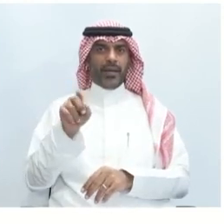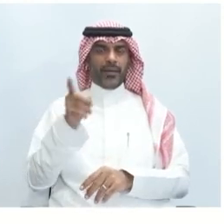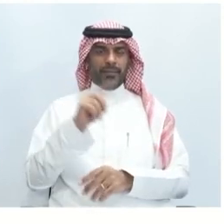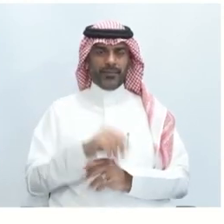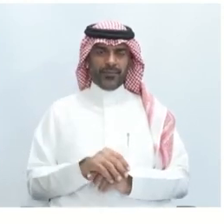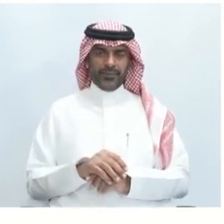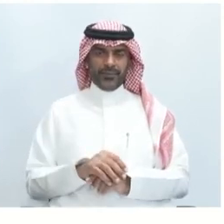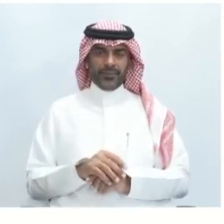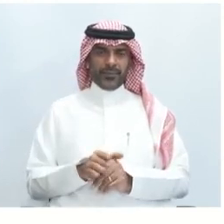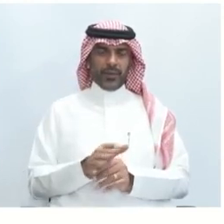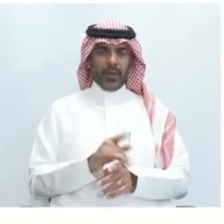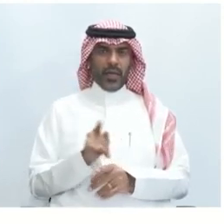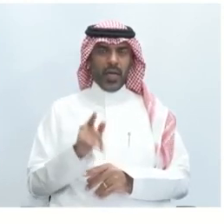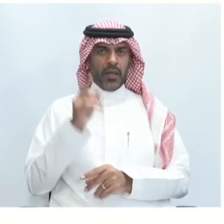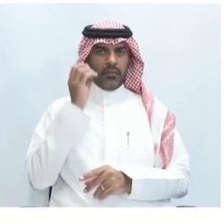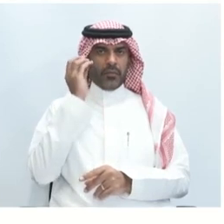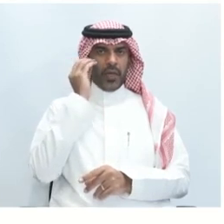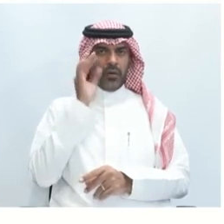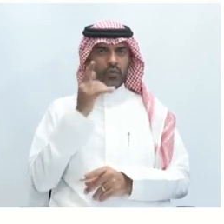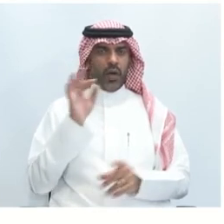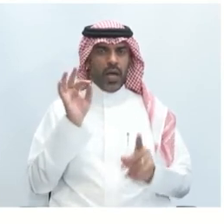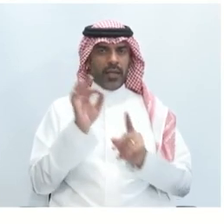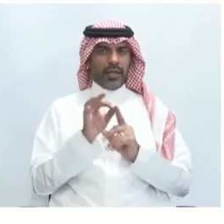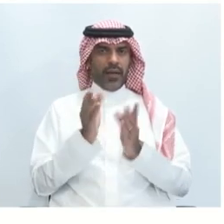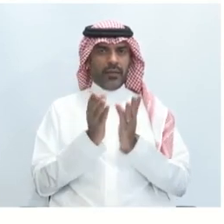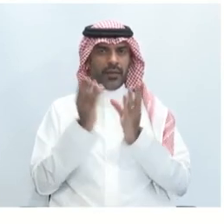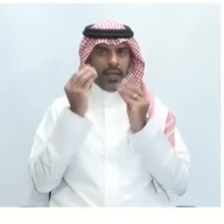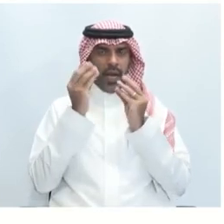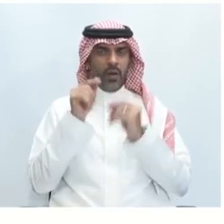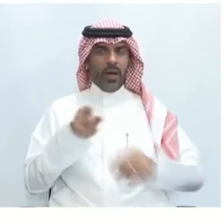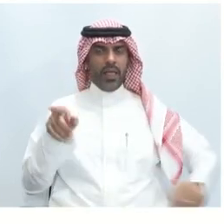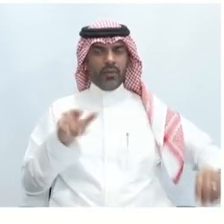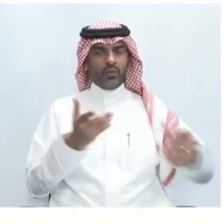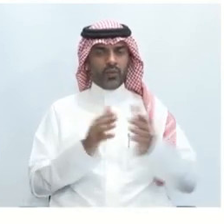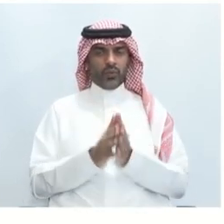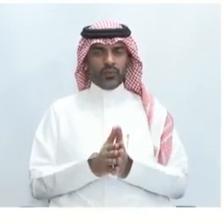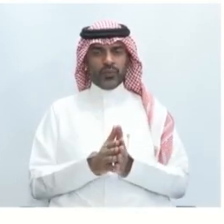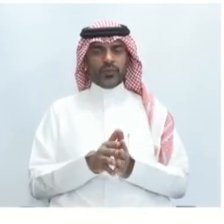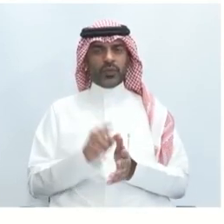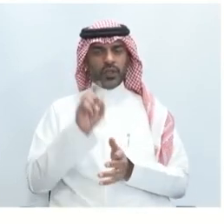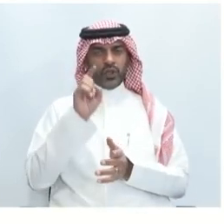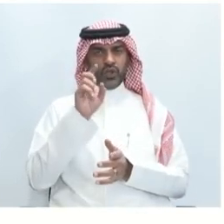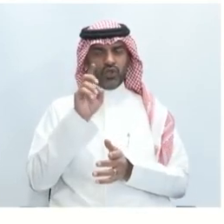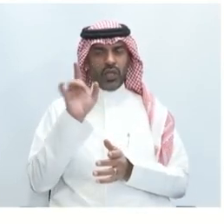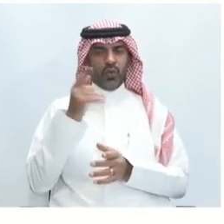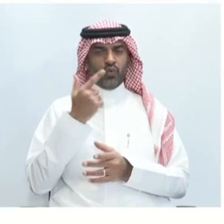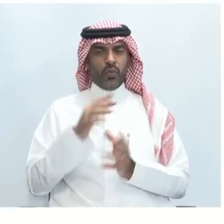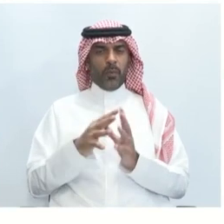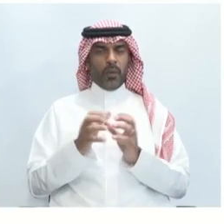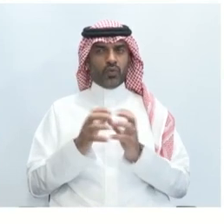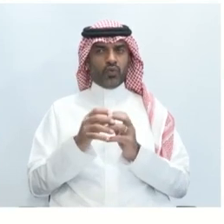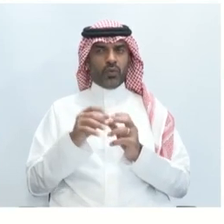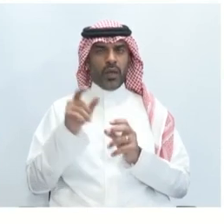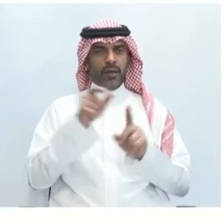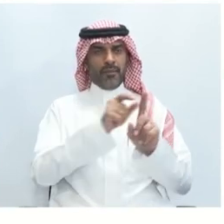ماذا سنتعلم في هذه الوحده او ما هي اهداف التعلم الخاصه بهذه الوحده سنتعلم ما المقصود بمفهوم